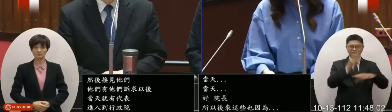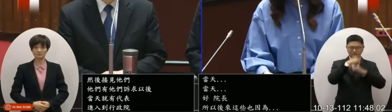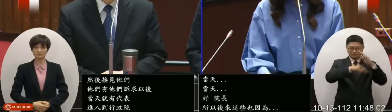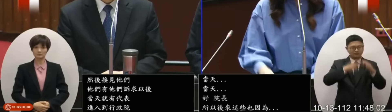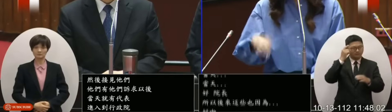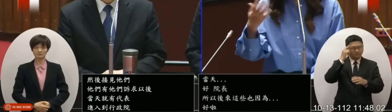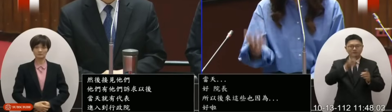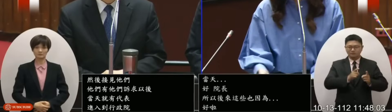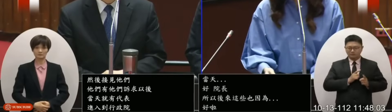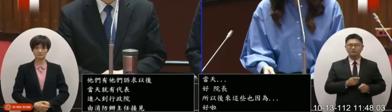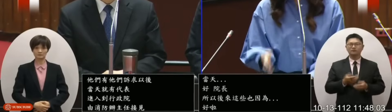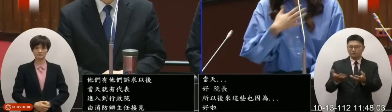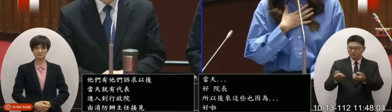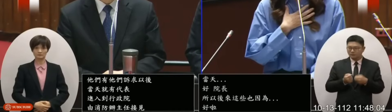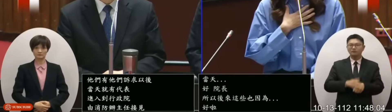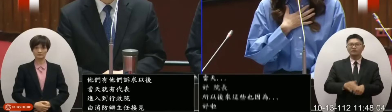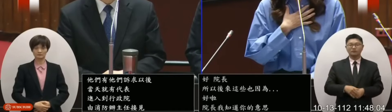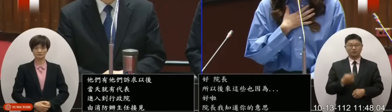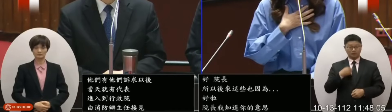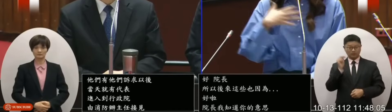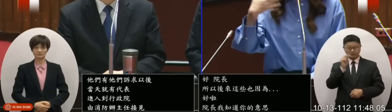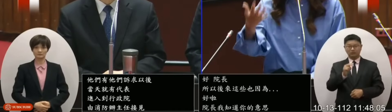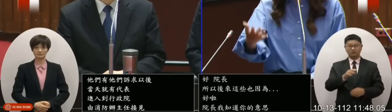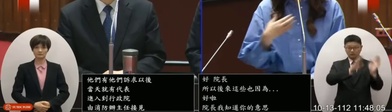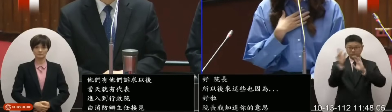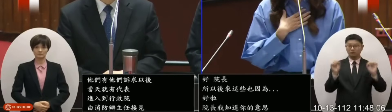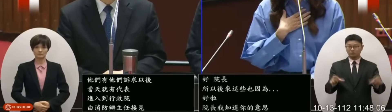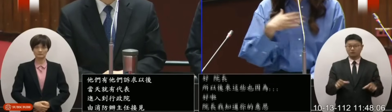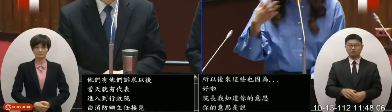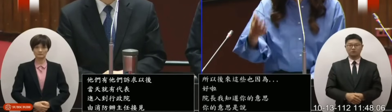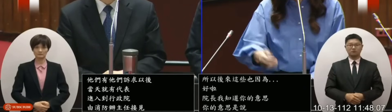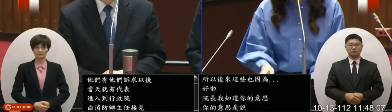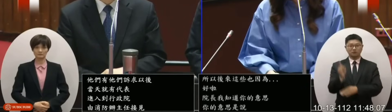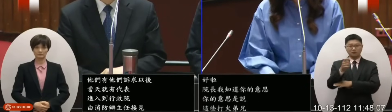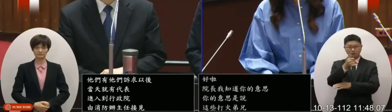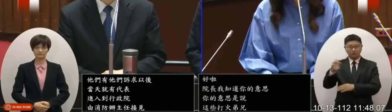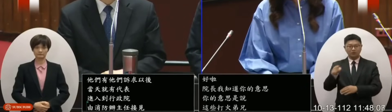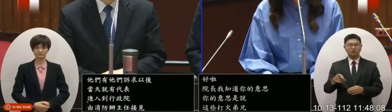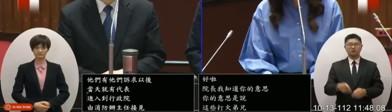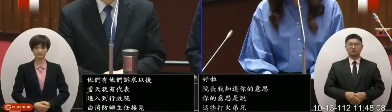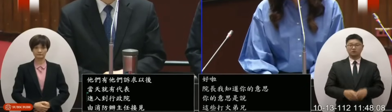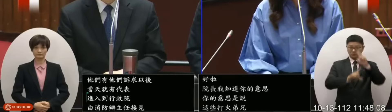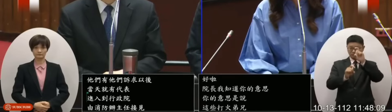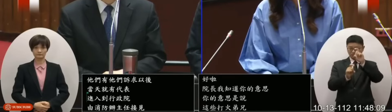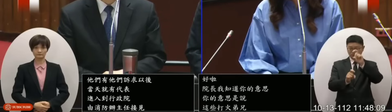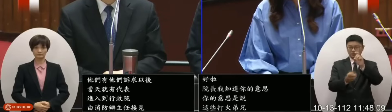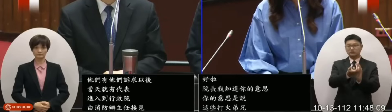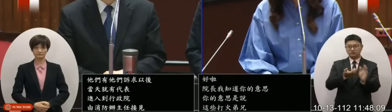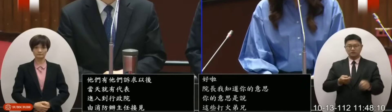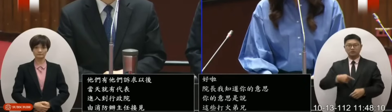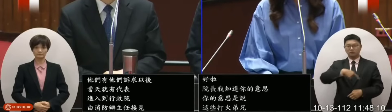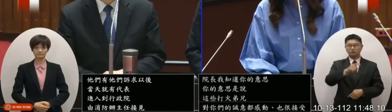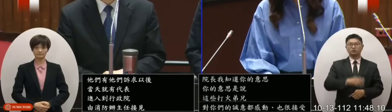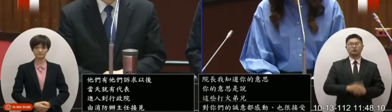很接受。那我看到的是，但是我们看到的是不一样。那这些打火弟兄呢，甚至于在国庆日的前夕还去夜宿了